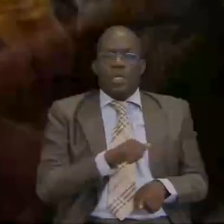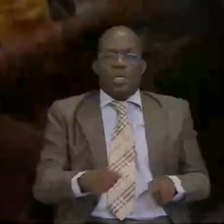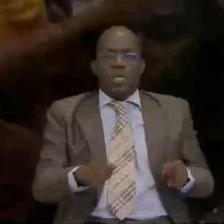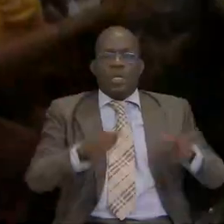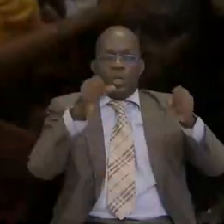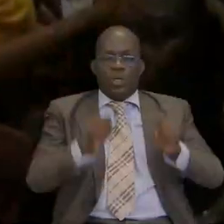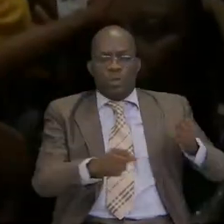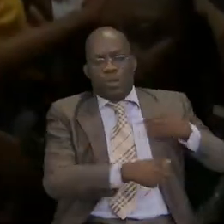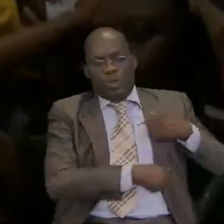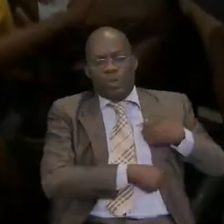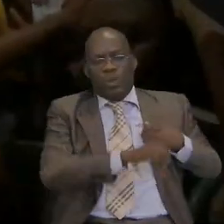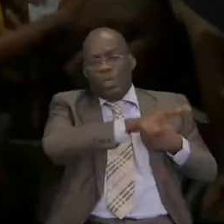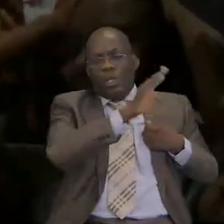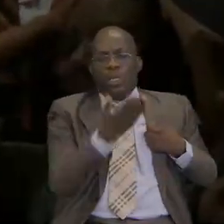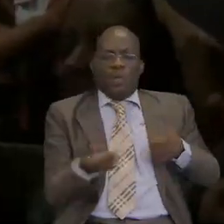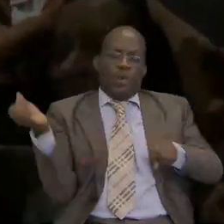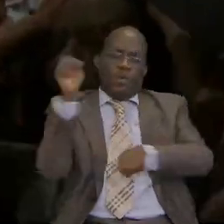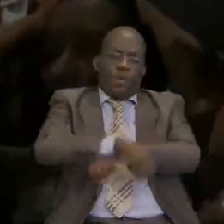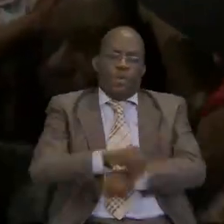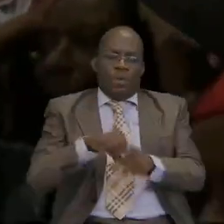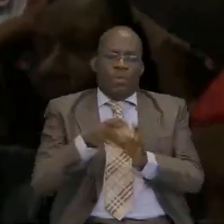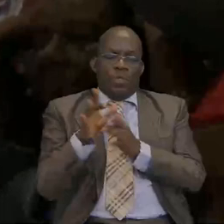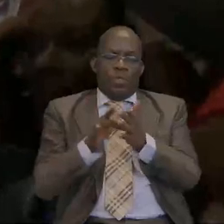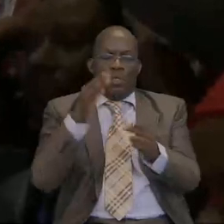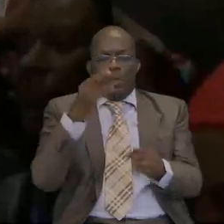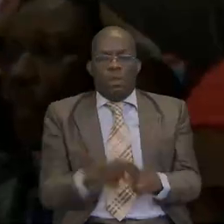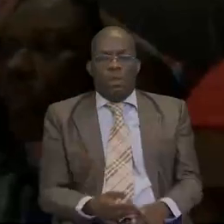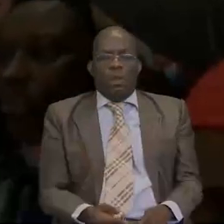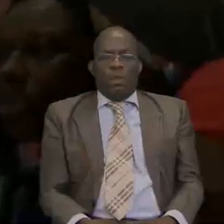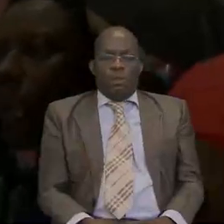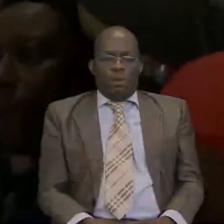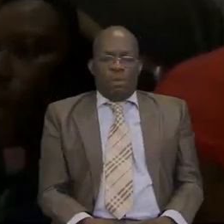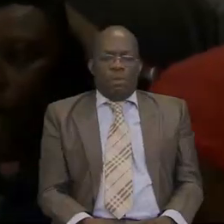des soldats militants, jamais défaits au nom de Jésus.